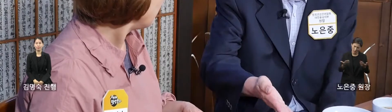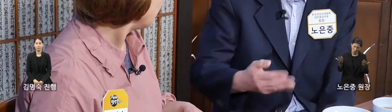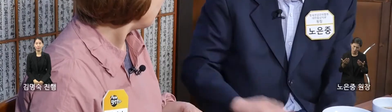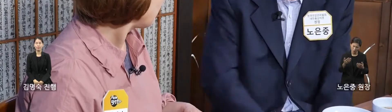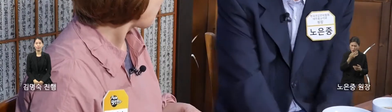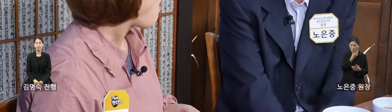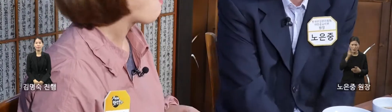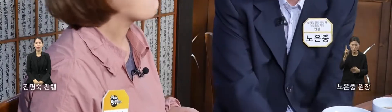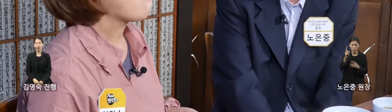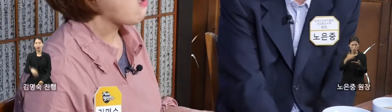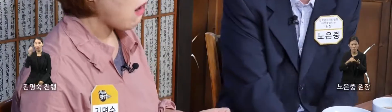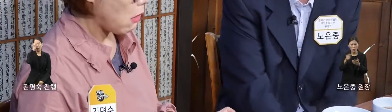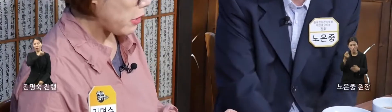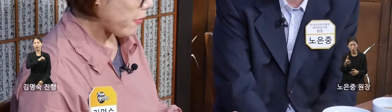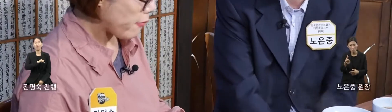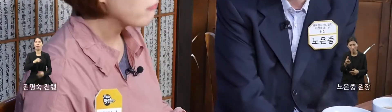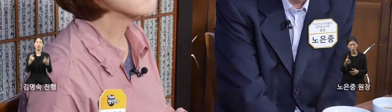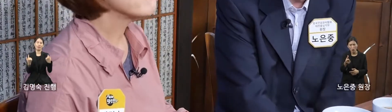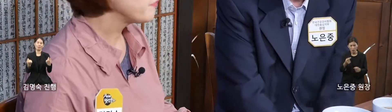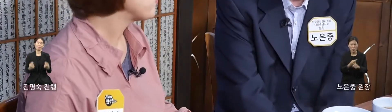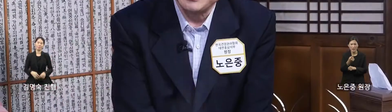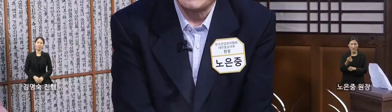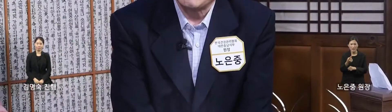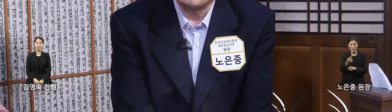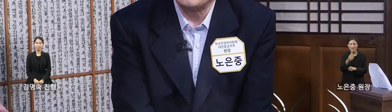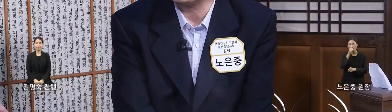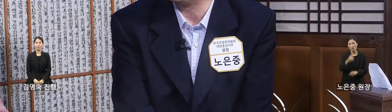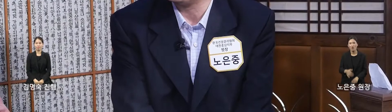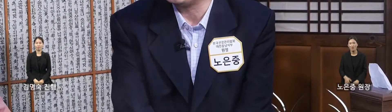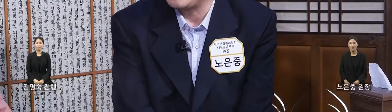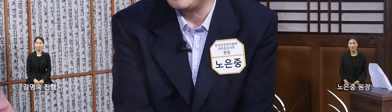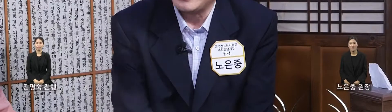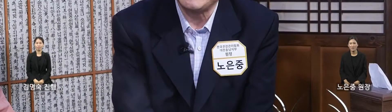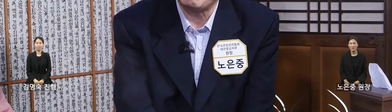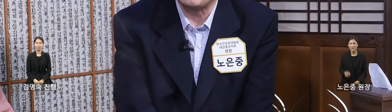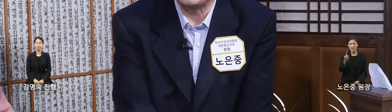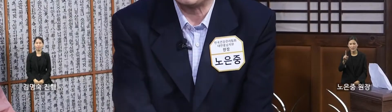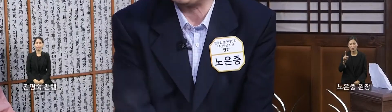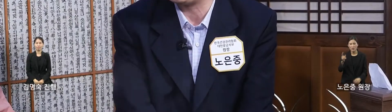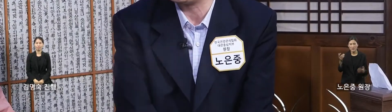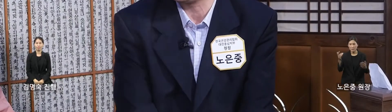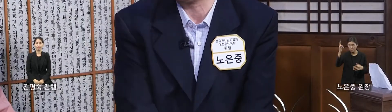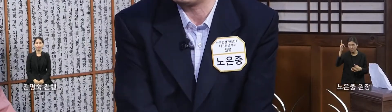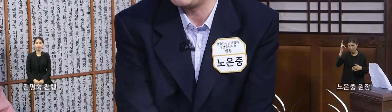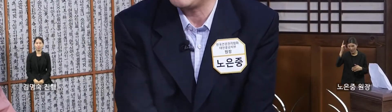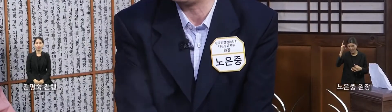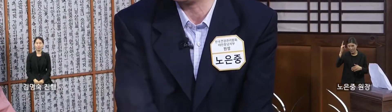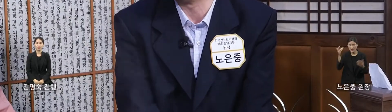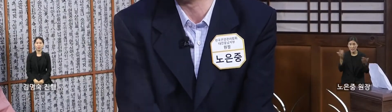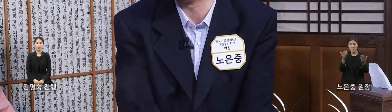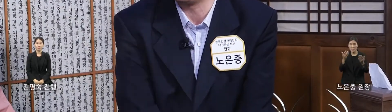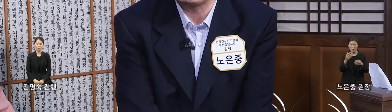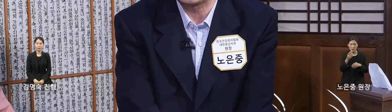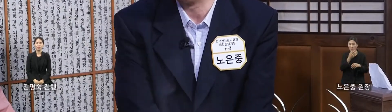왜 이렇게 낮냐 그런 분들도 예외적으로는 계시더라고요. 그래서 이제 물론 그렇게 일하시는 분들은 비타민 D 수치가 높긴